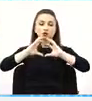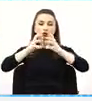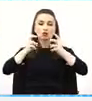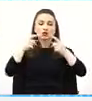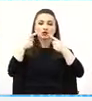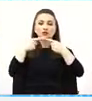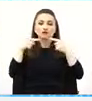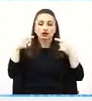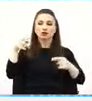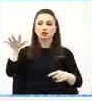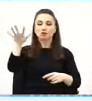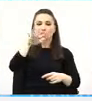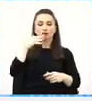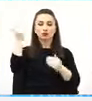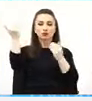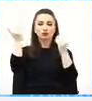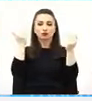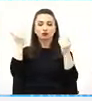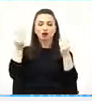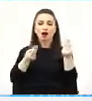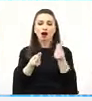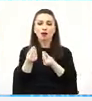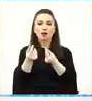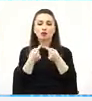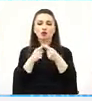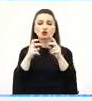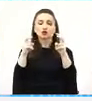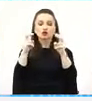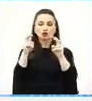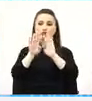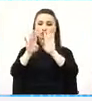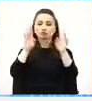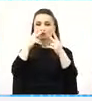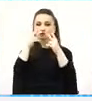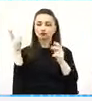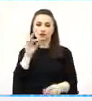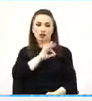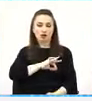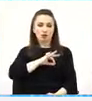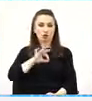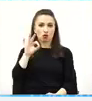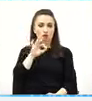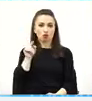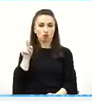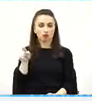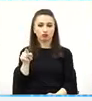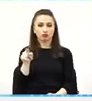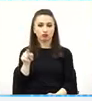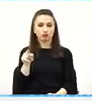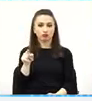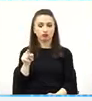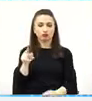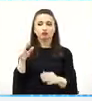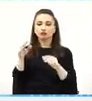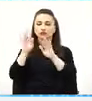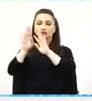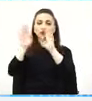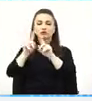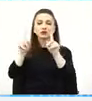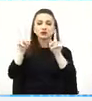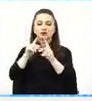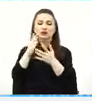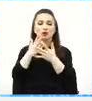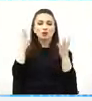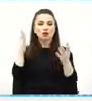მსოფლიოს სხვადასხვა მხარეში აბრეშუმის ქსოვილის წარმოებასა და გამოყენებაზე. Აქ თავმოყრილია